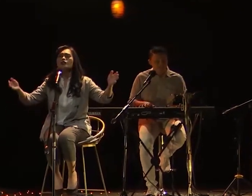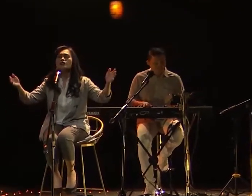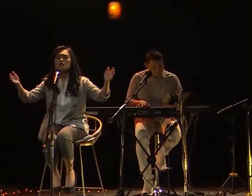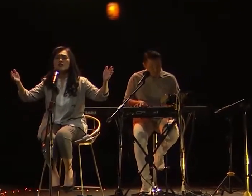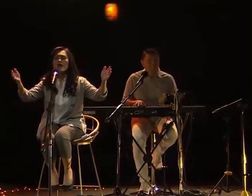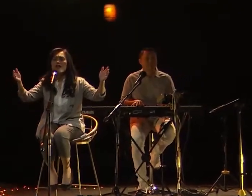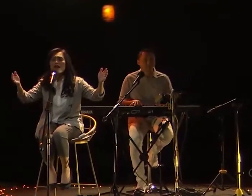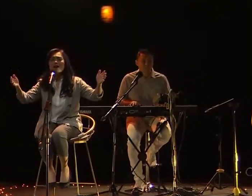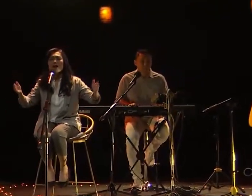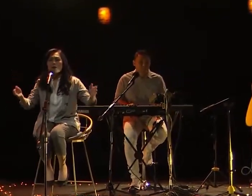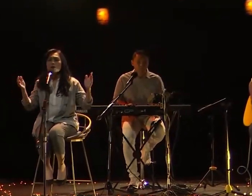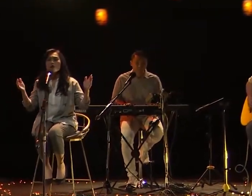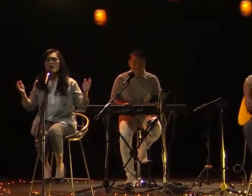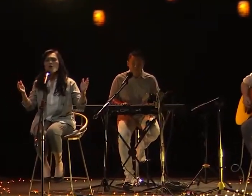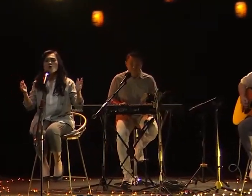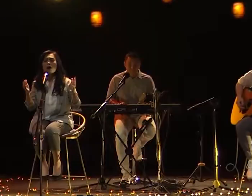Masyhur segala